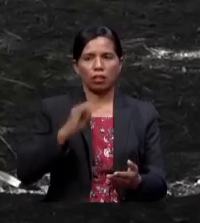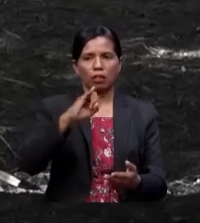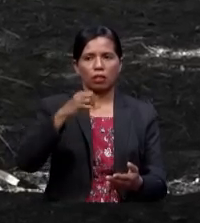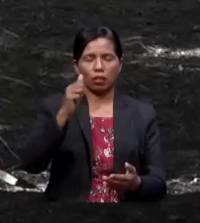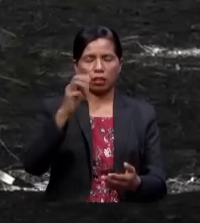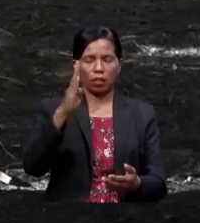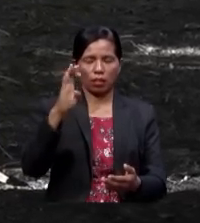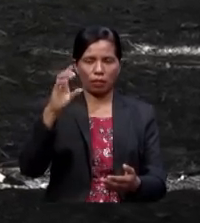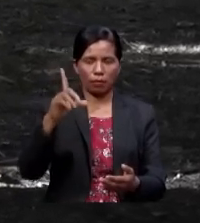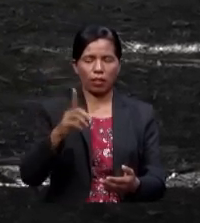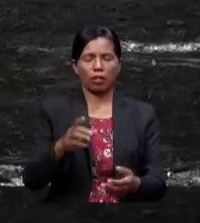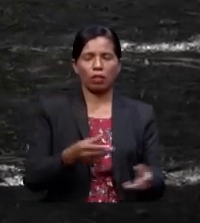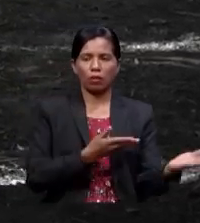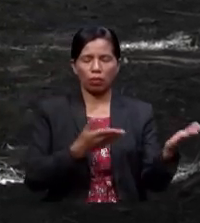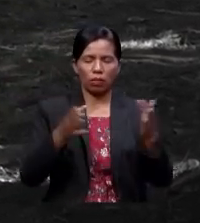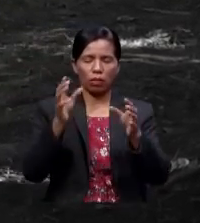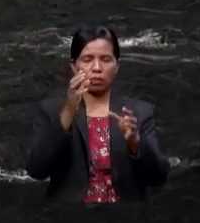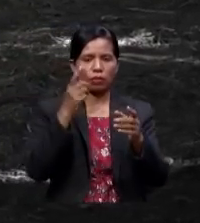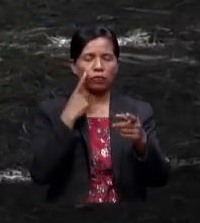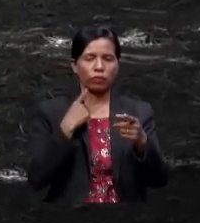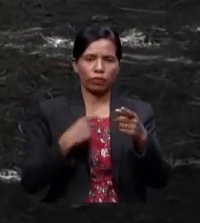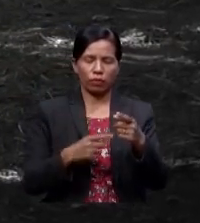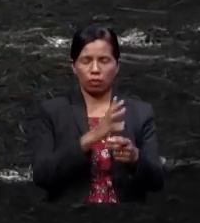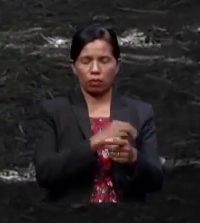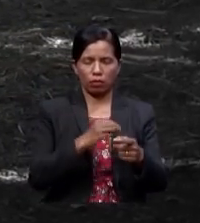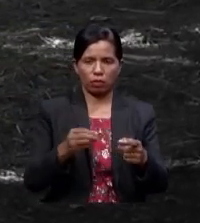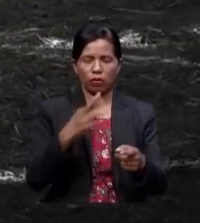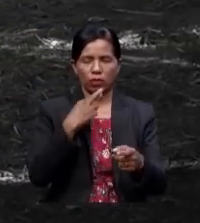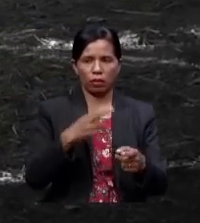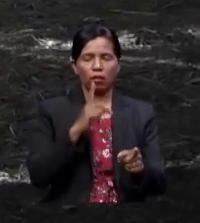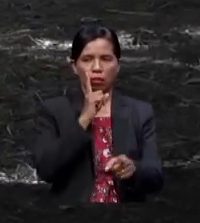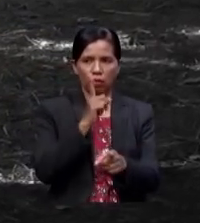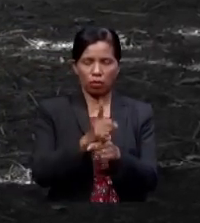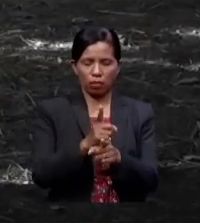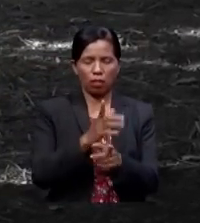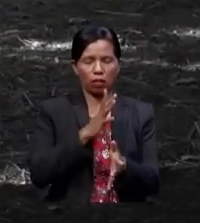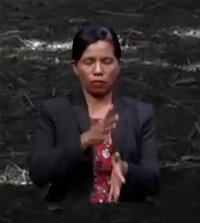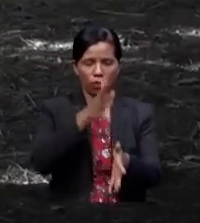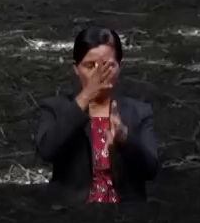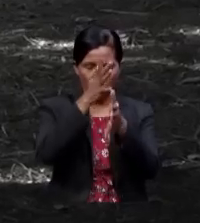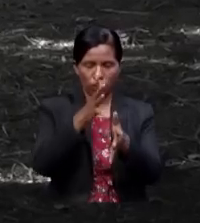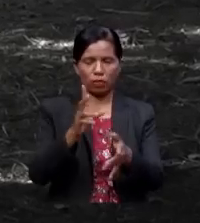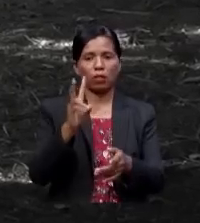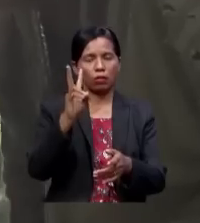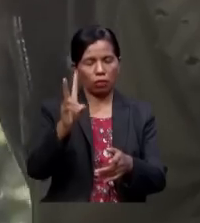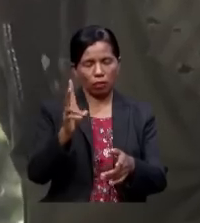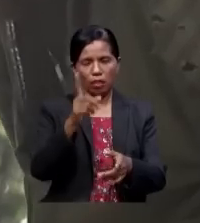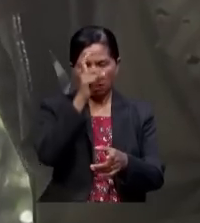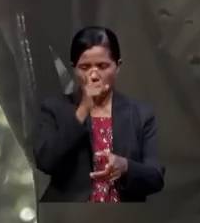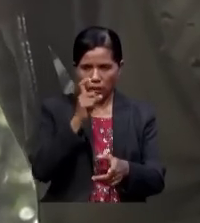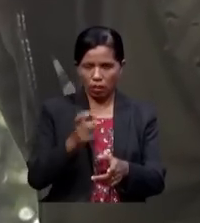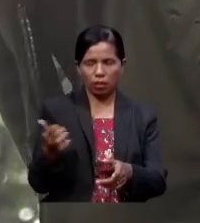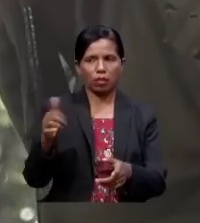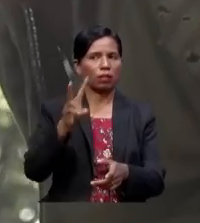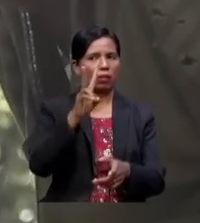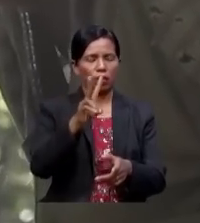Vizino Vicente Tilman fosa sin kata los tuni. Avo Maria ho avo Simeão idade ona. Sir na enrua la iona